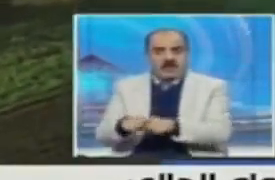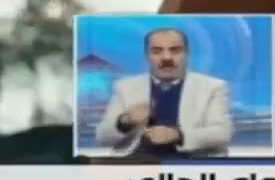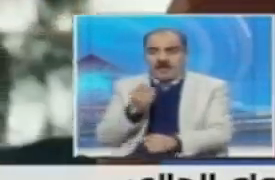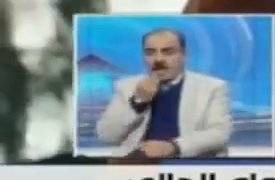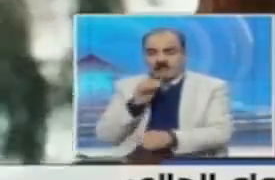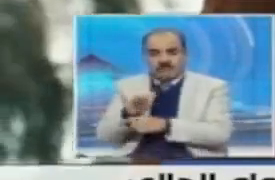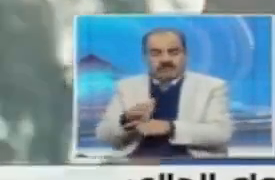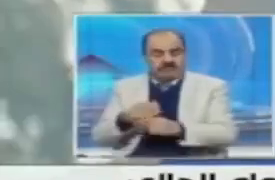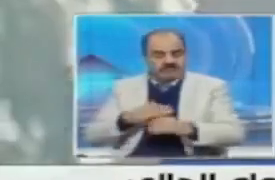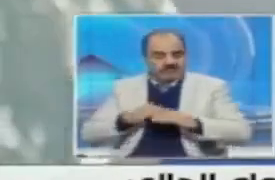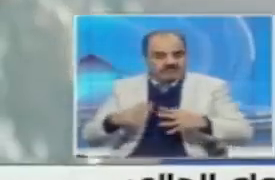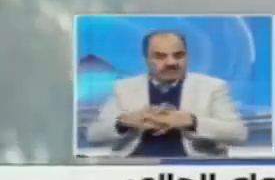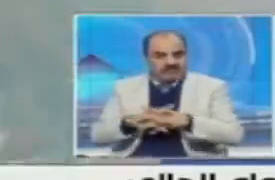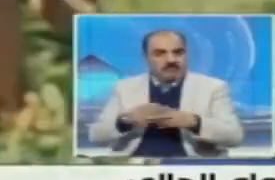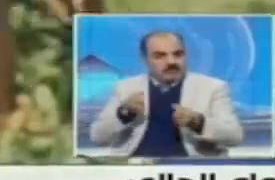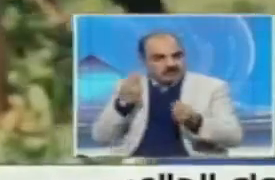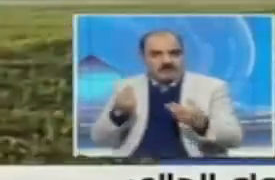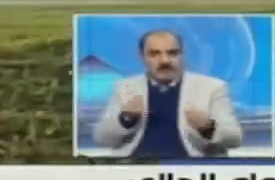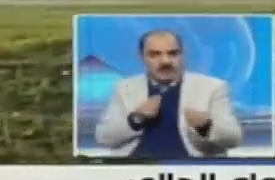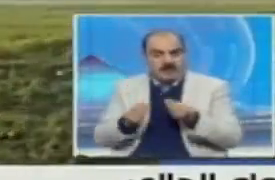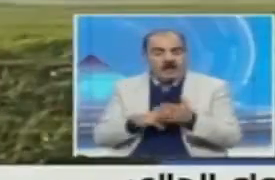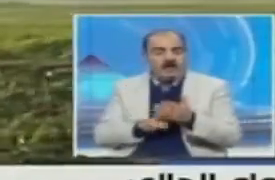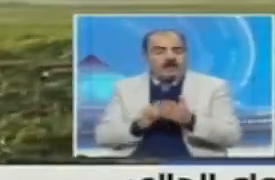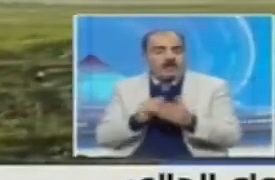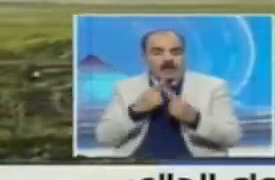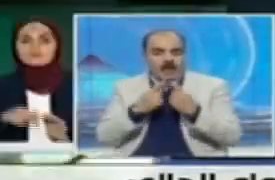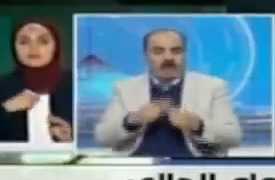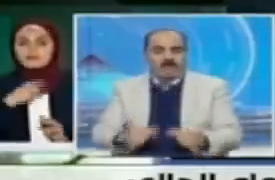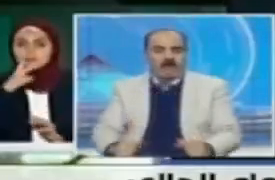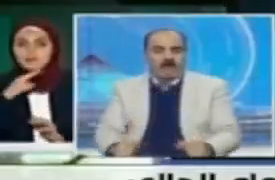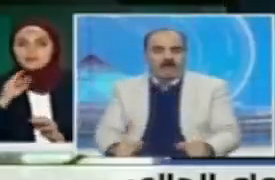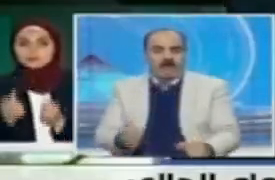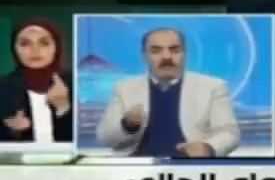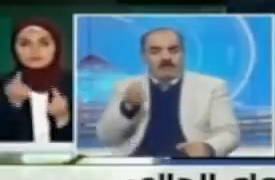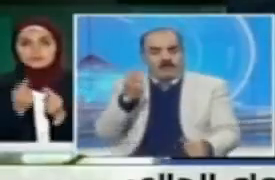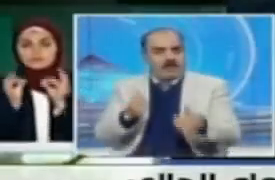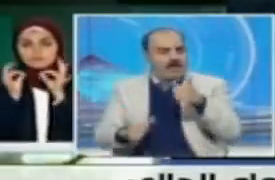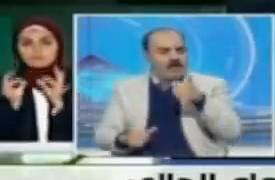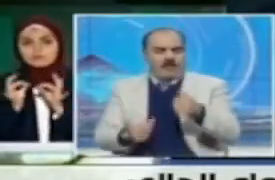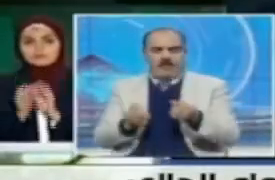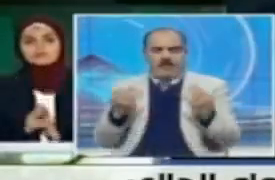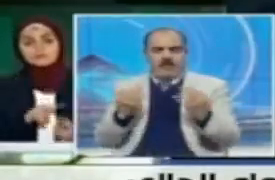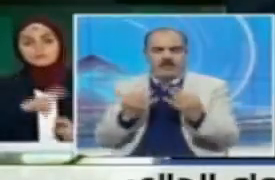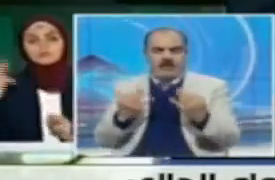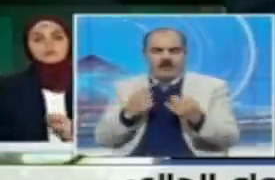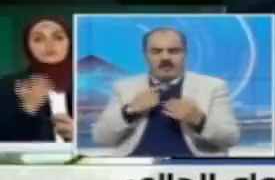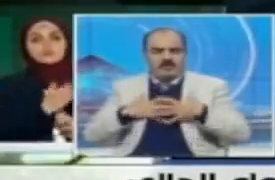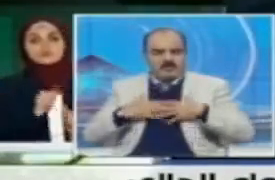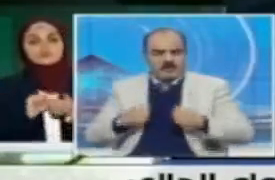الغذائي كان تأكيد الرئيس السيسي على هذا الملف بشكل خاص. كل المبادرات اللي بتتكلموا فيها